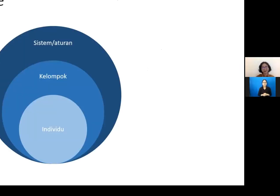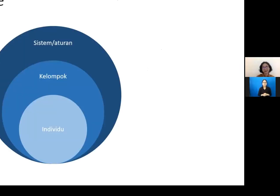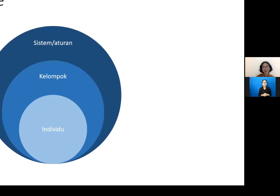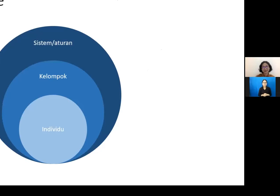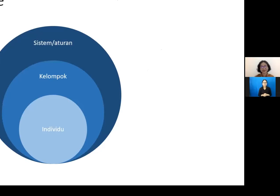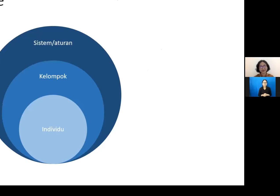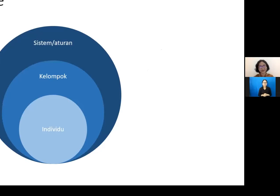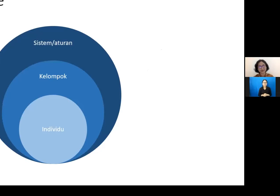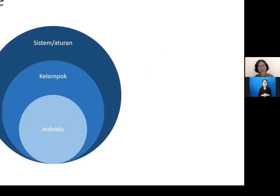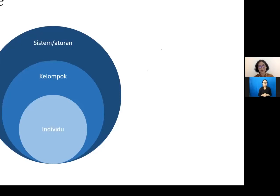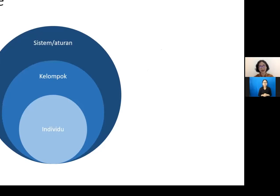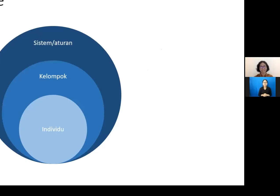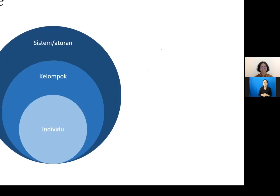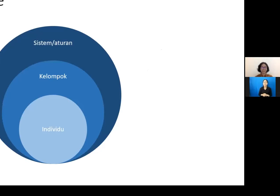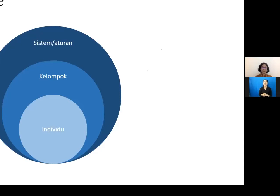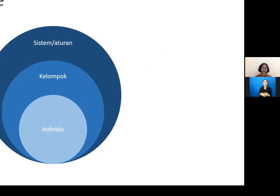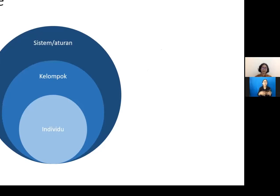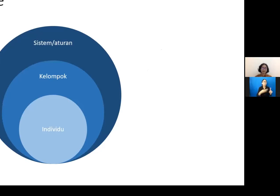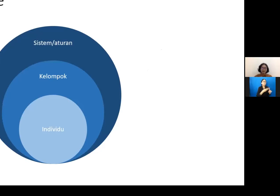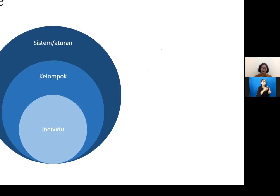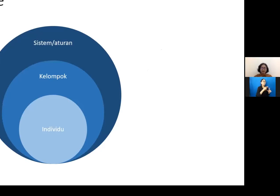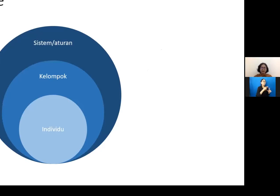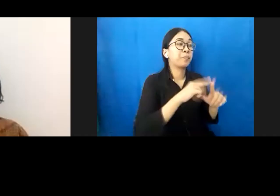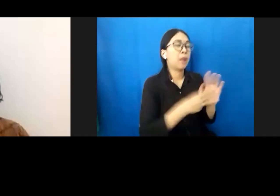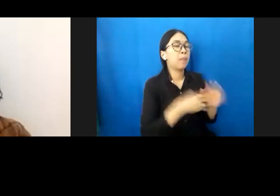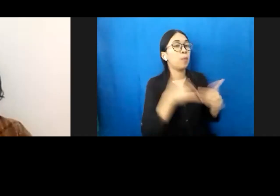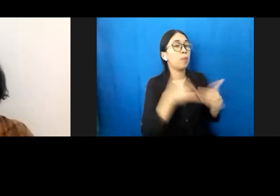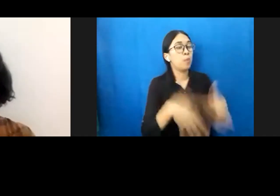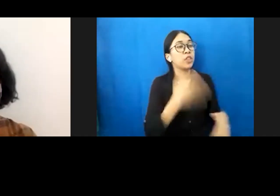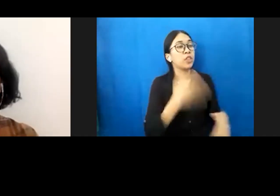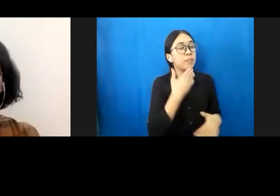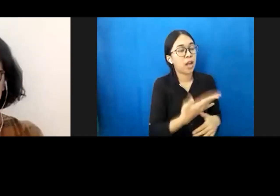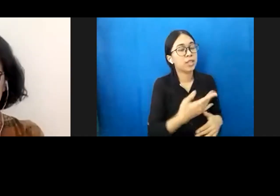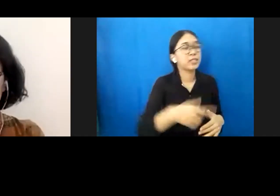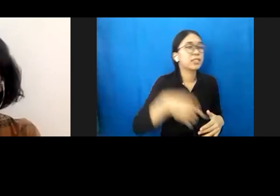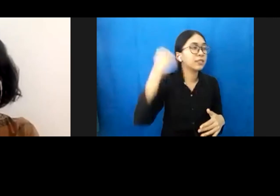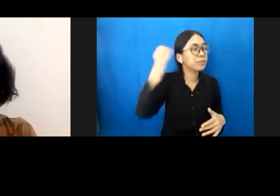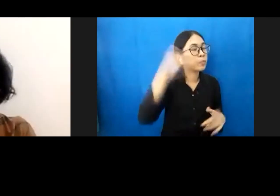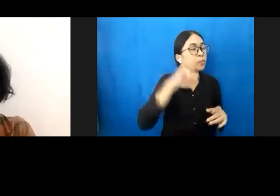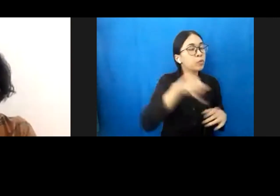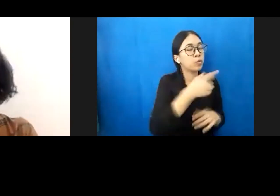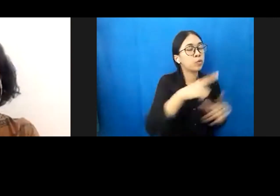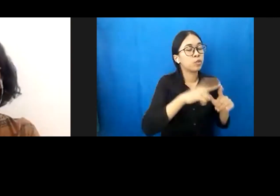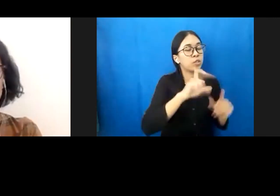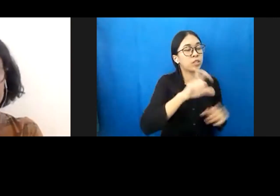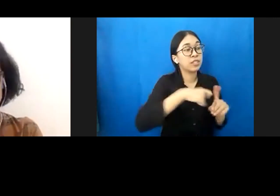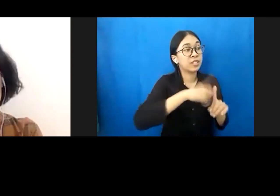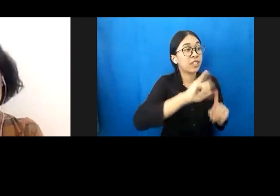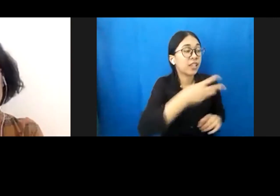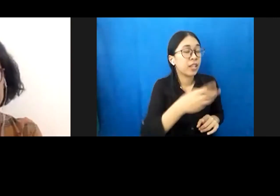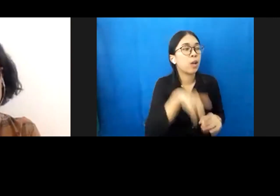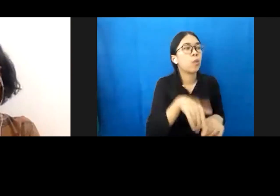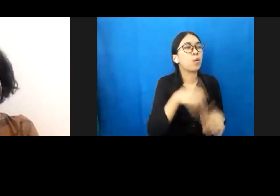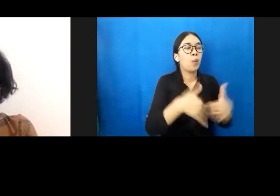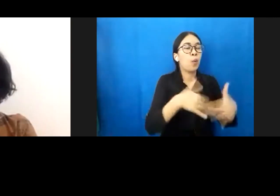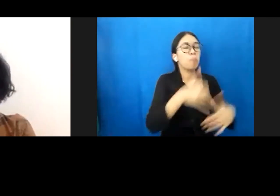Baik, terima kasih Mbak Jeki. Jadi ya tadi seperti pemaparan Mbak Jeki bahwa memang sangat penting ya untuk melakukan self care atau